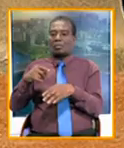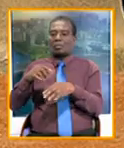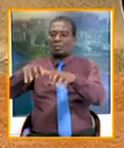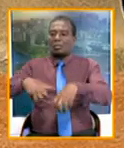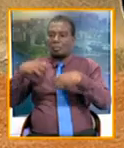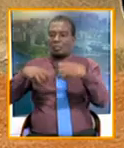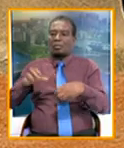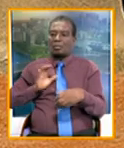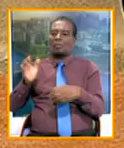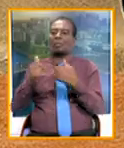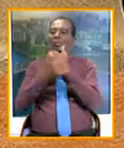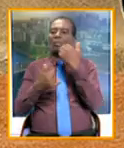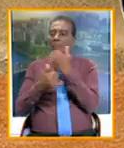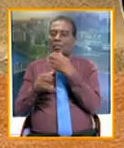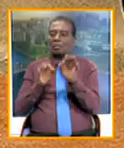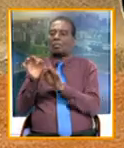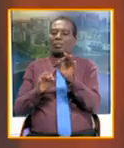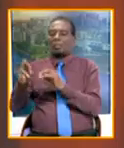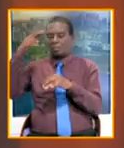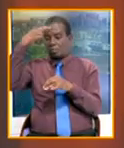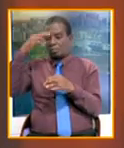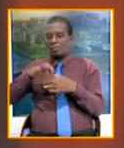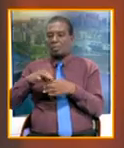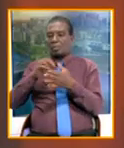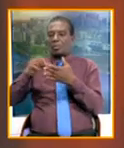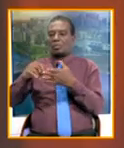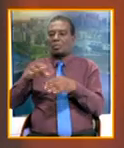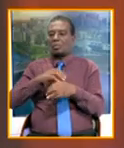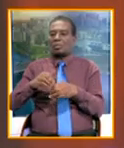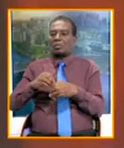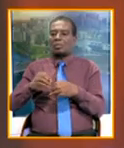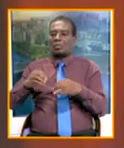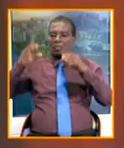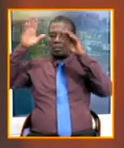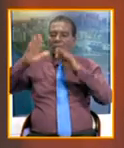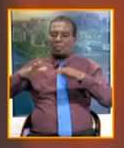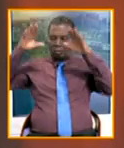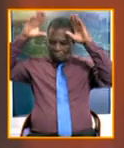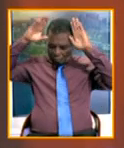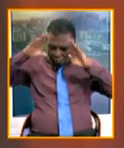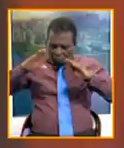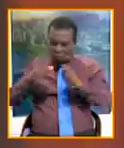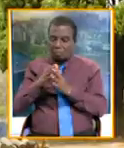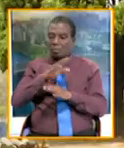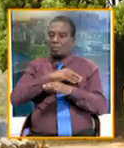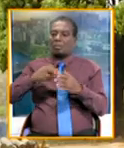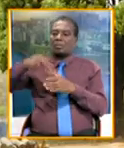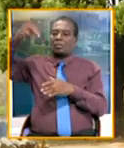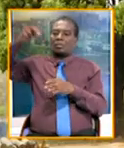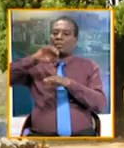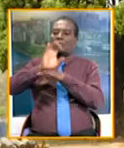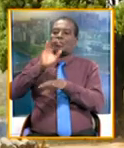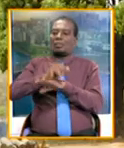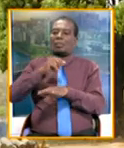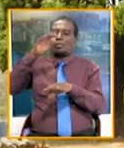pays traduit sa reconnaissance à l'UNESCO pour l'inscription des mosquées de type soudanais dans le nord de la Côte d'Ivoire sur la